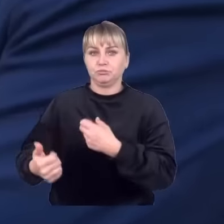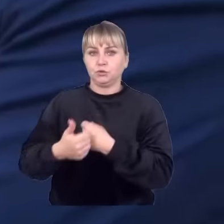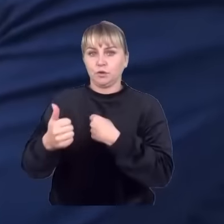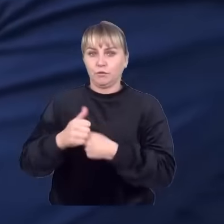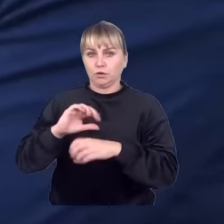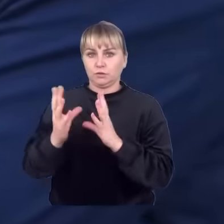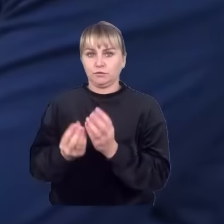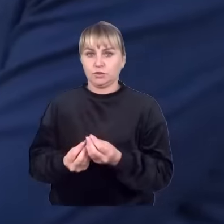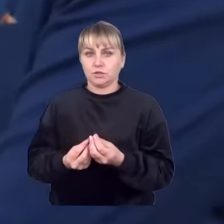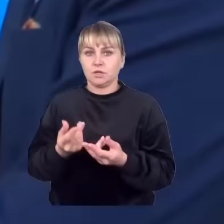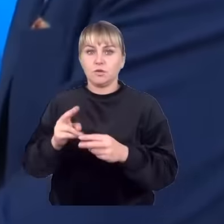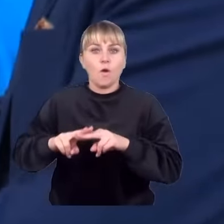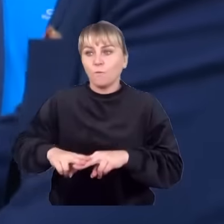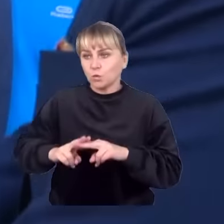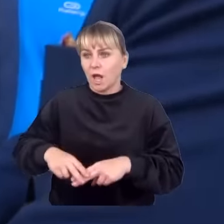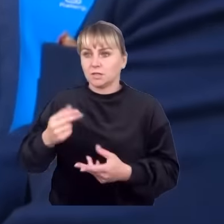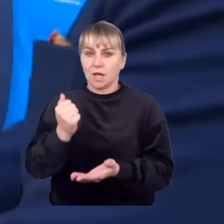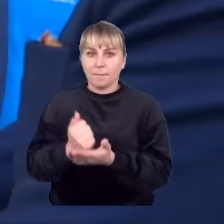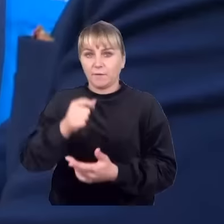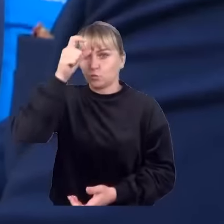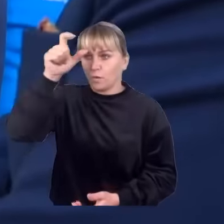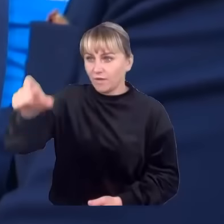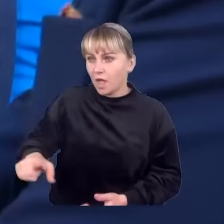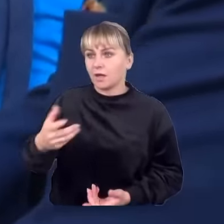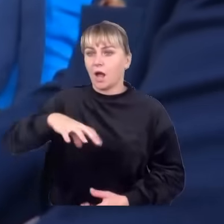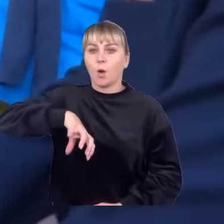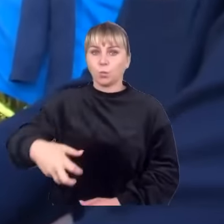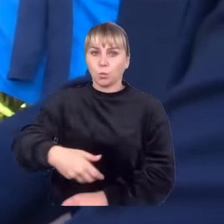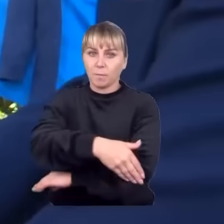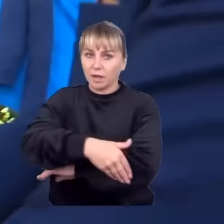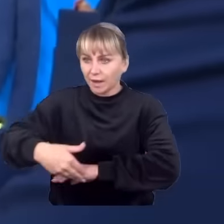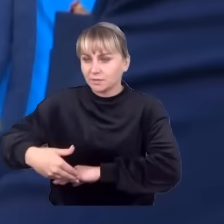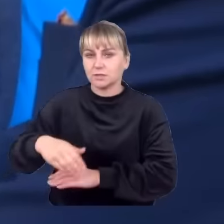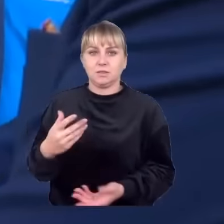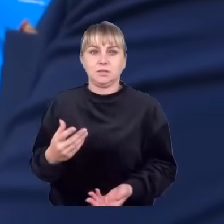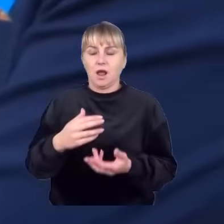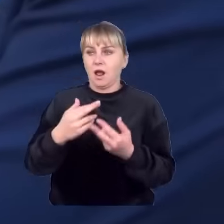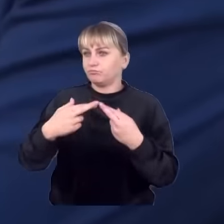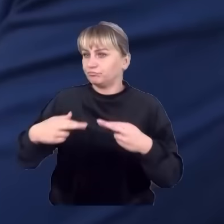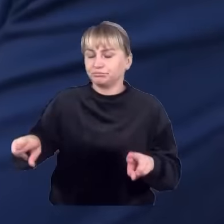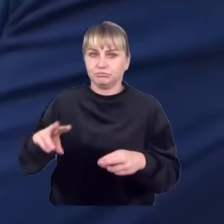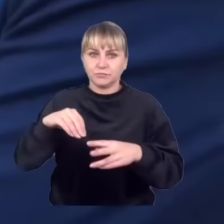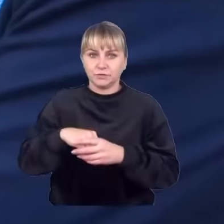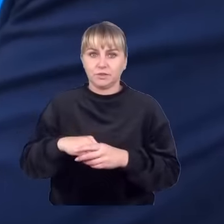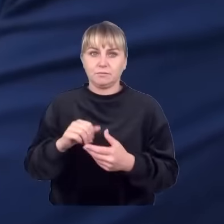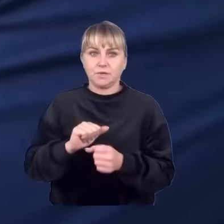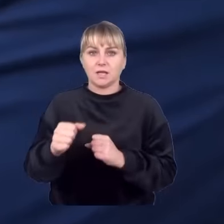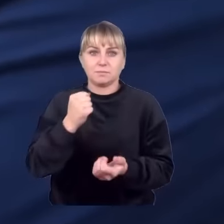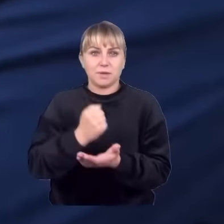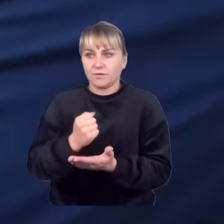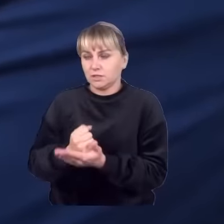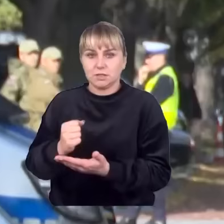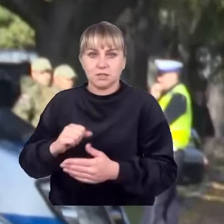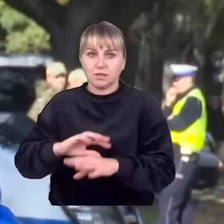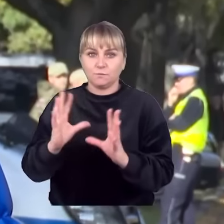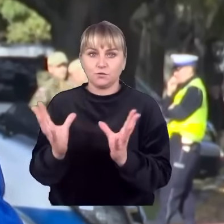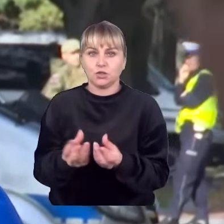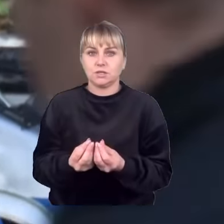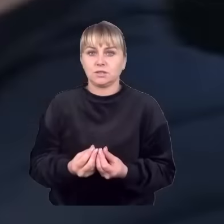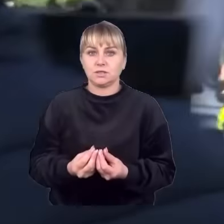Helsińska Fundacja Praw Człowieka, Grupa Granica, Amnesty International, prawnicy i